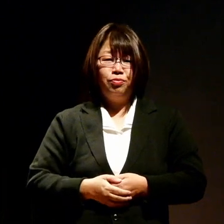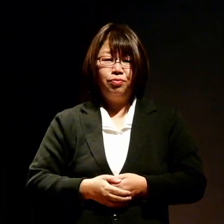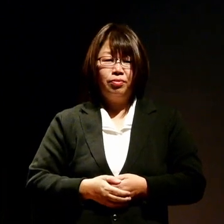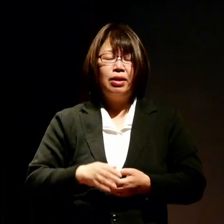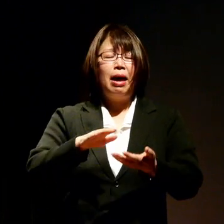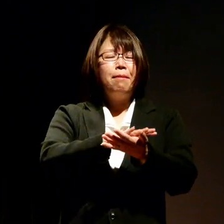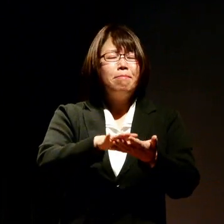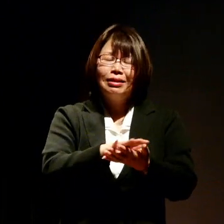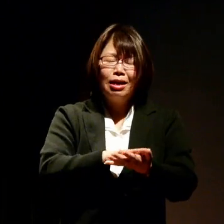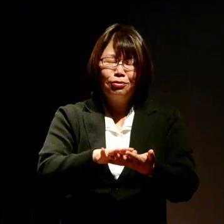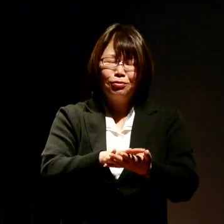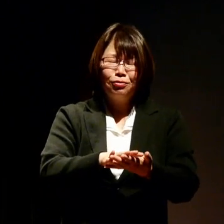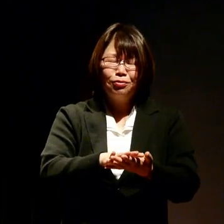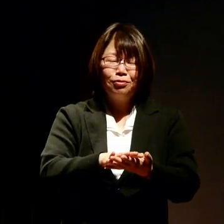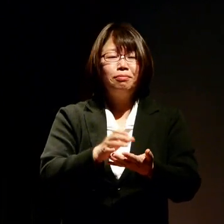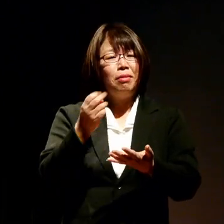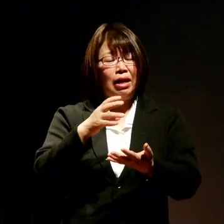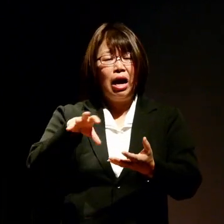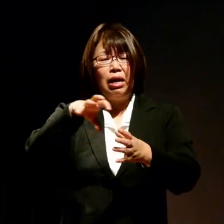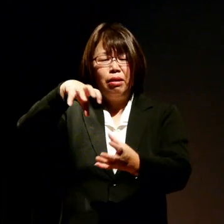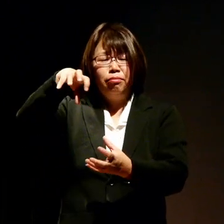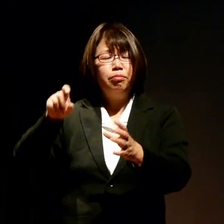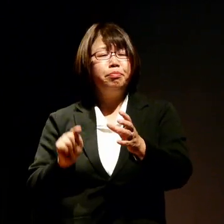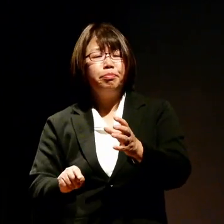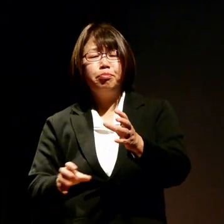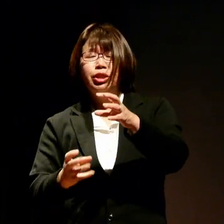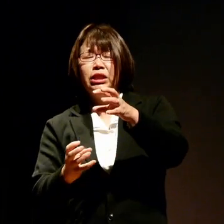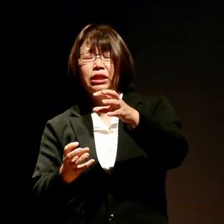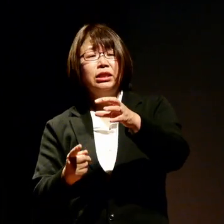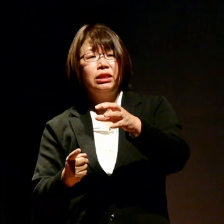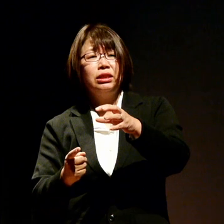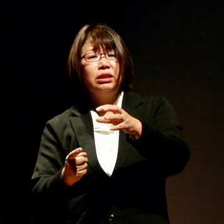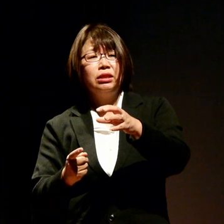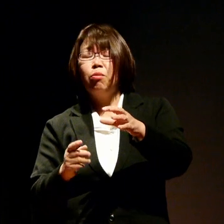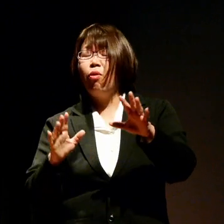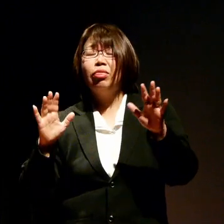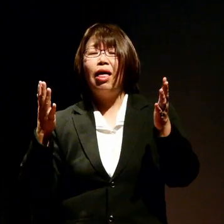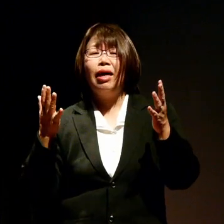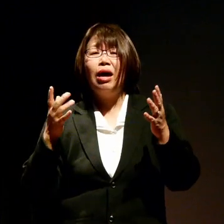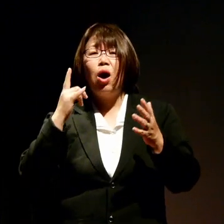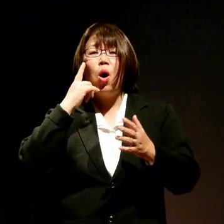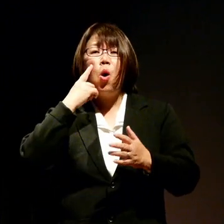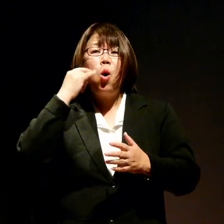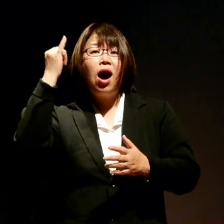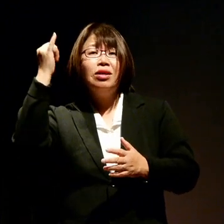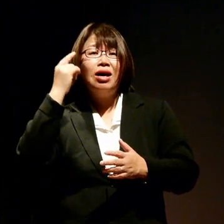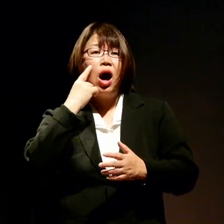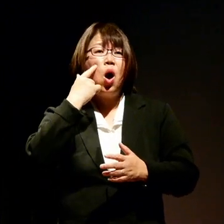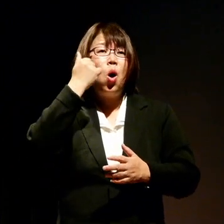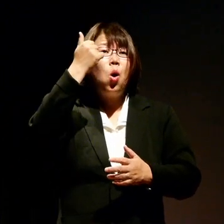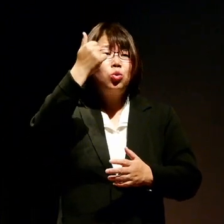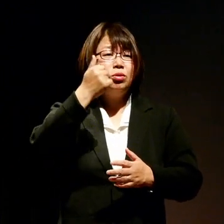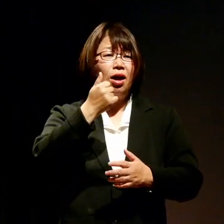混ぜることやミキサーにかけることもなく、お母さんやお父さんやおじいちゃんや